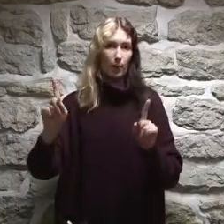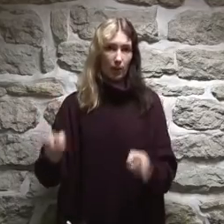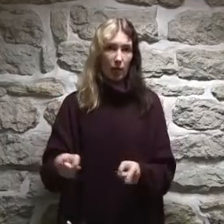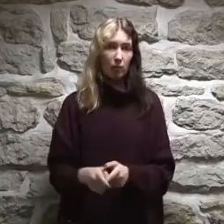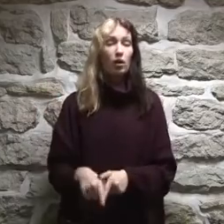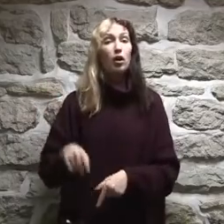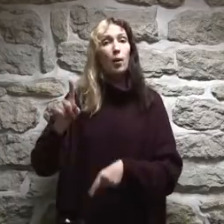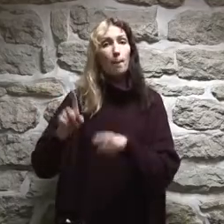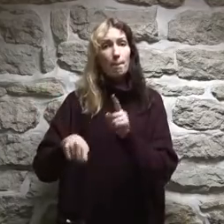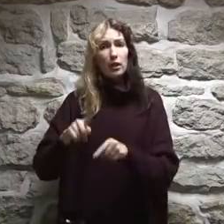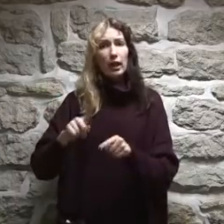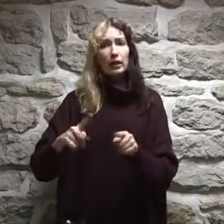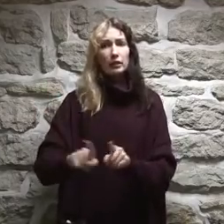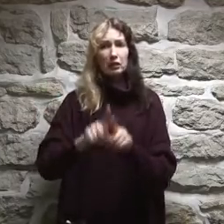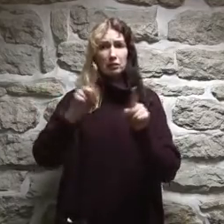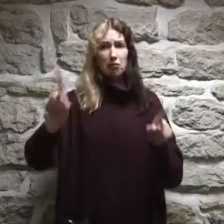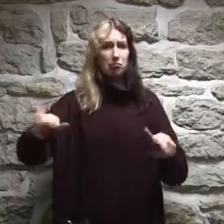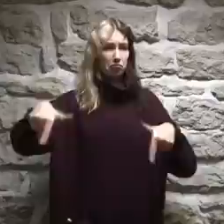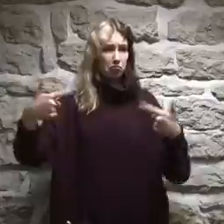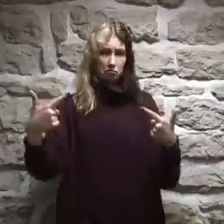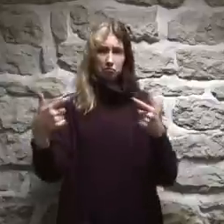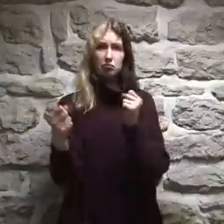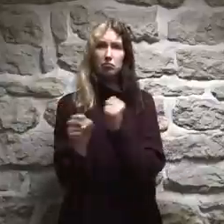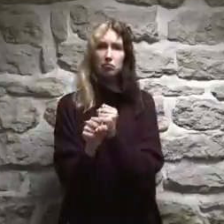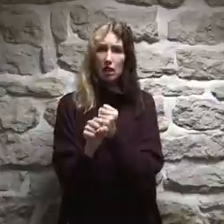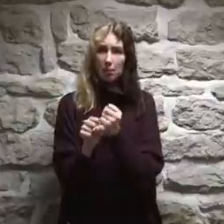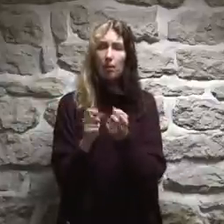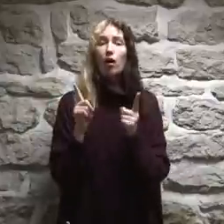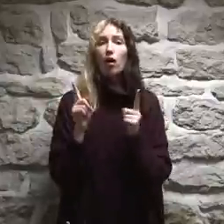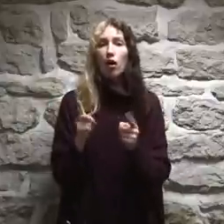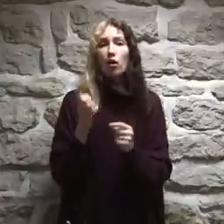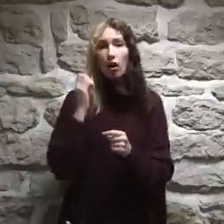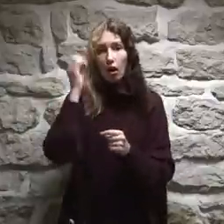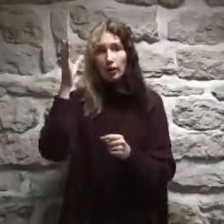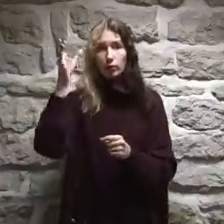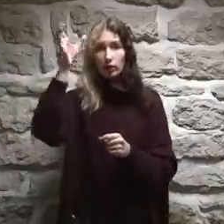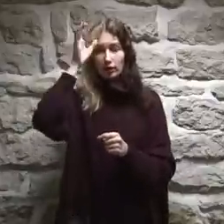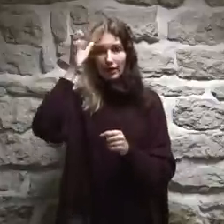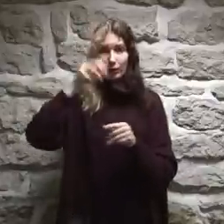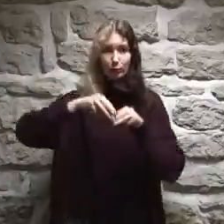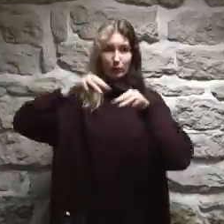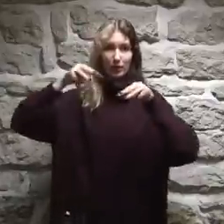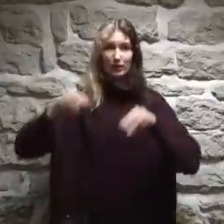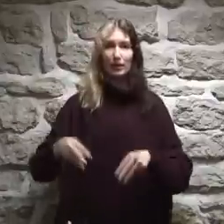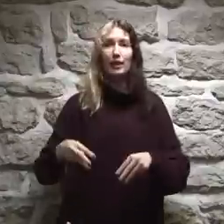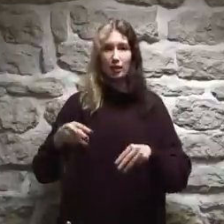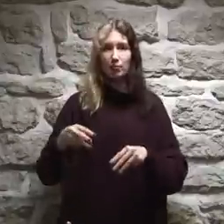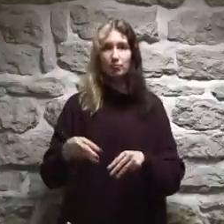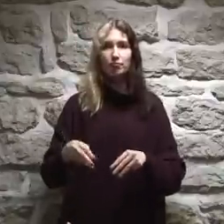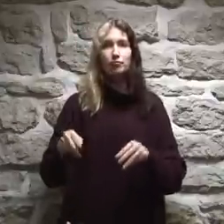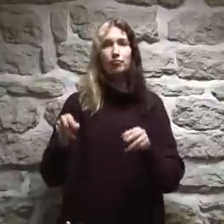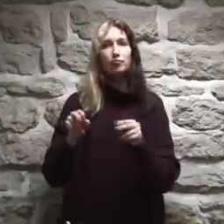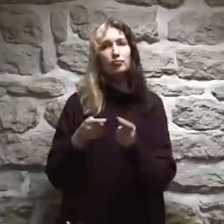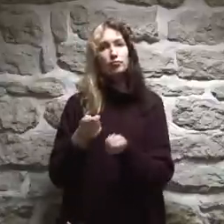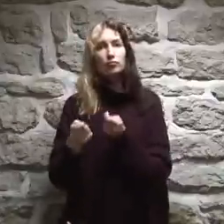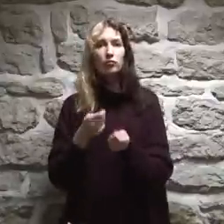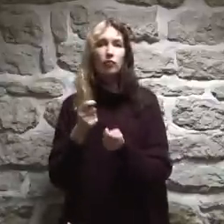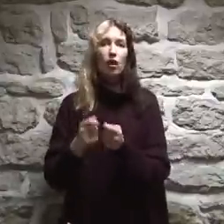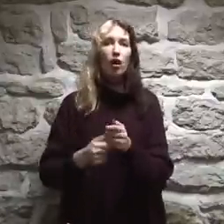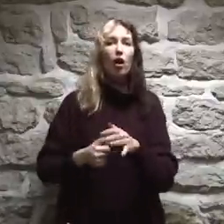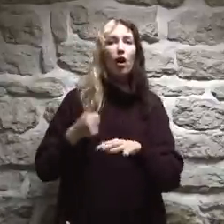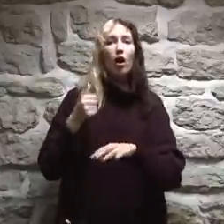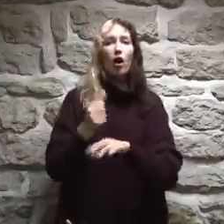küll tunde distantsilt, aga me tegime Haridus- ja Teadusministeeriumi poolt siis asendusõpetajate programmi